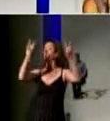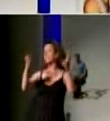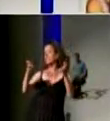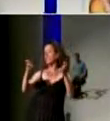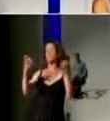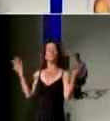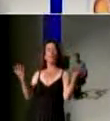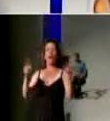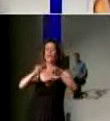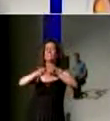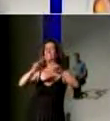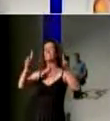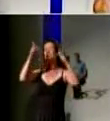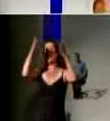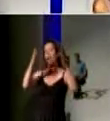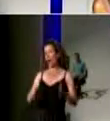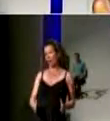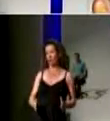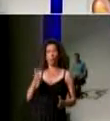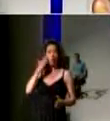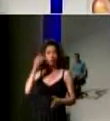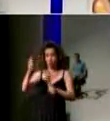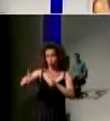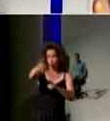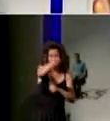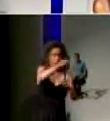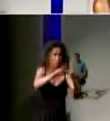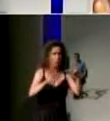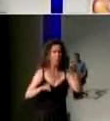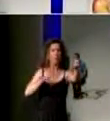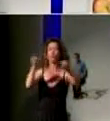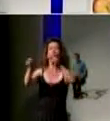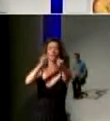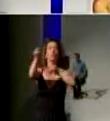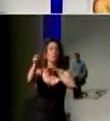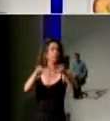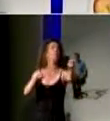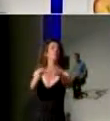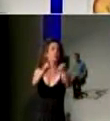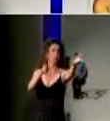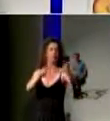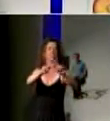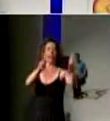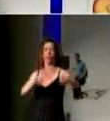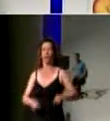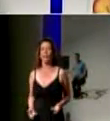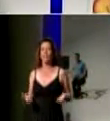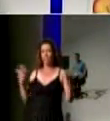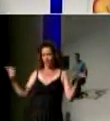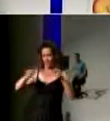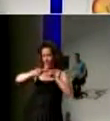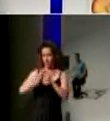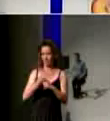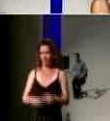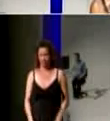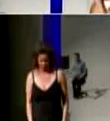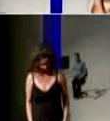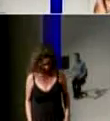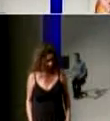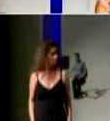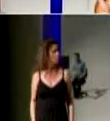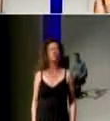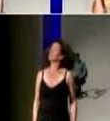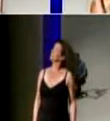chanson, c'est « Différent ». Et on sait que tout le monde est différent. Toi, toi, toi, même toi. Alors voilà, c'est parti.